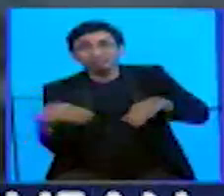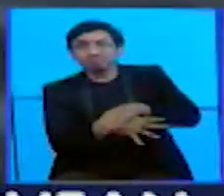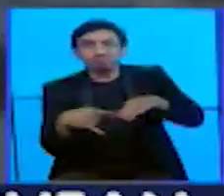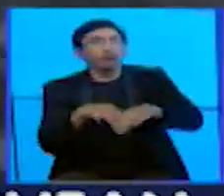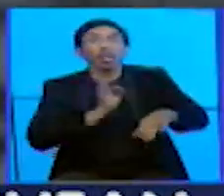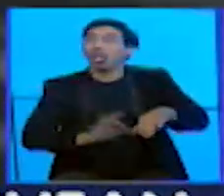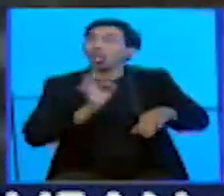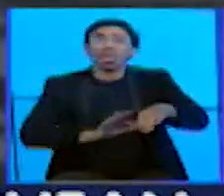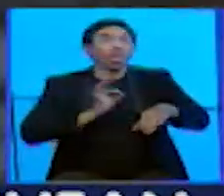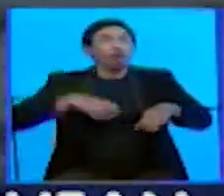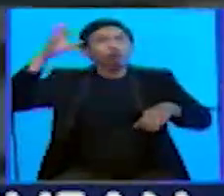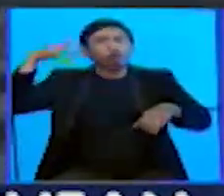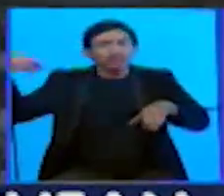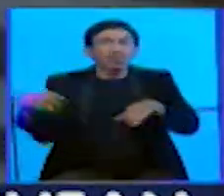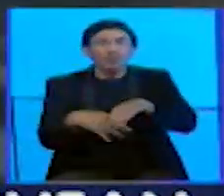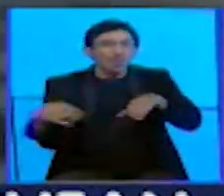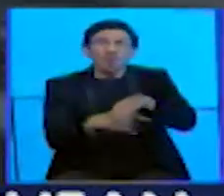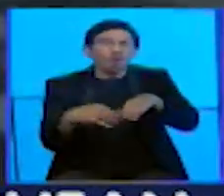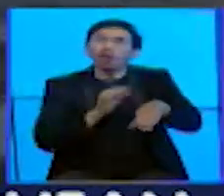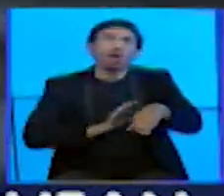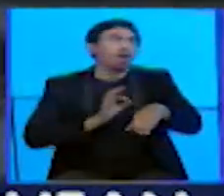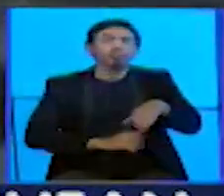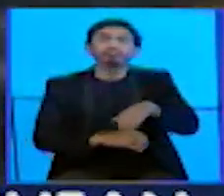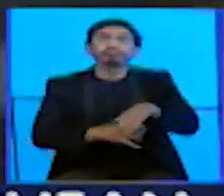air hujan hingga melimpas ke ruas jalan